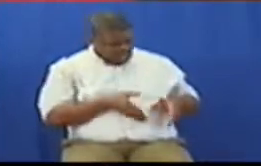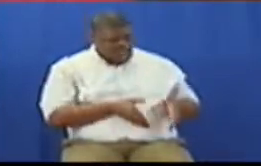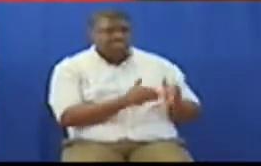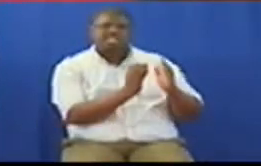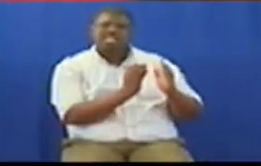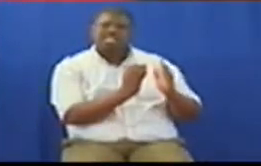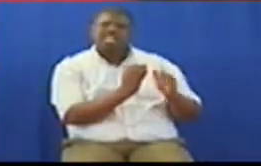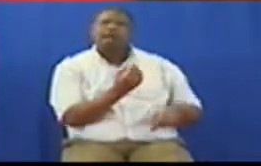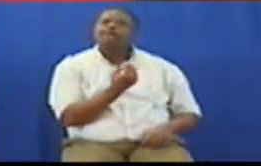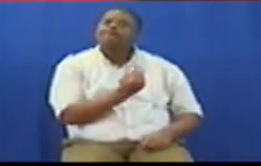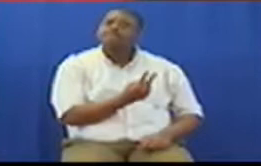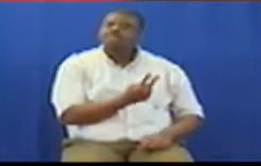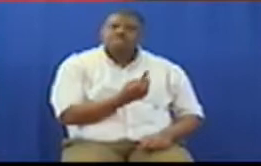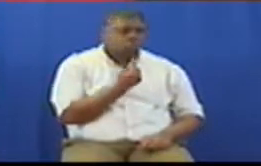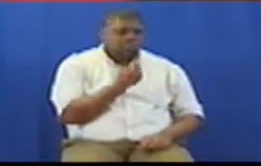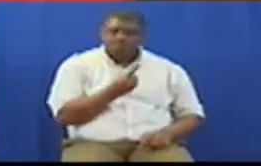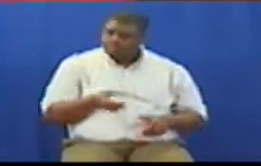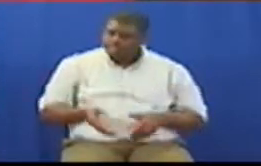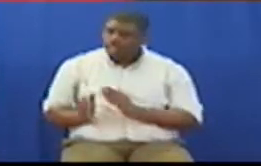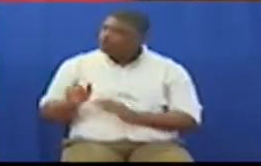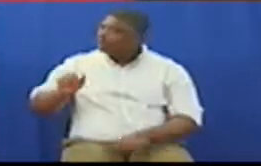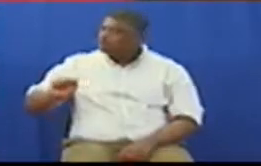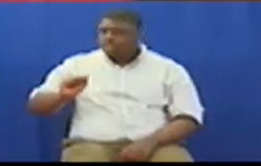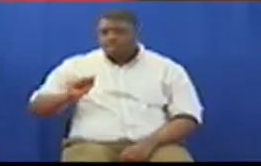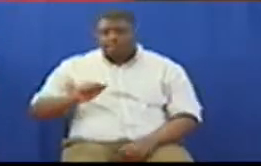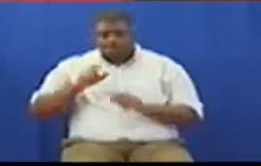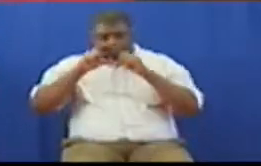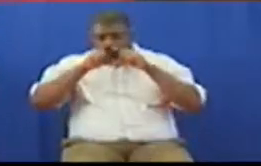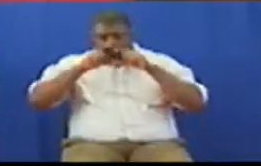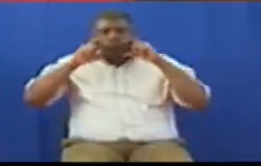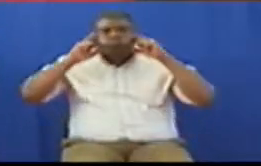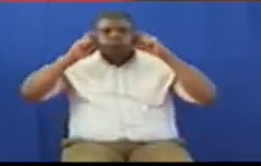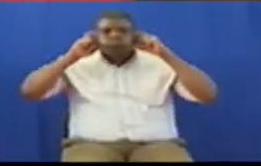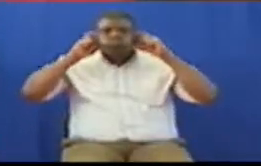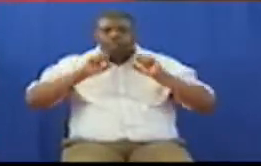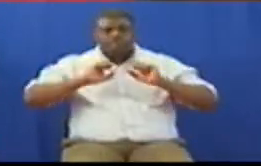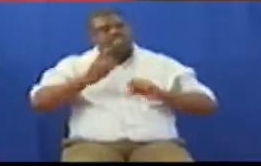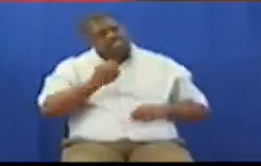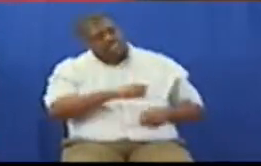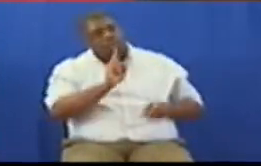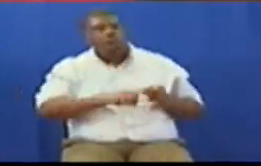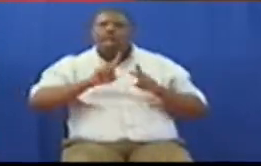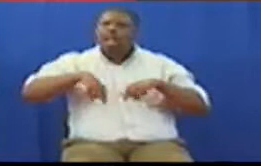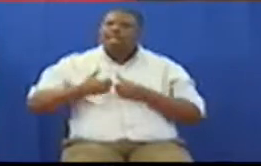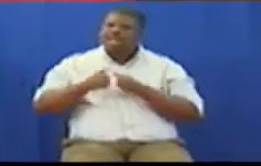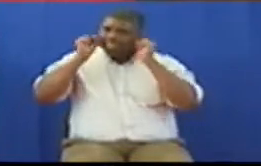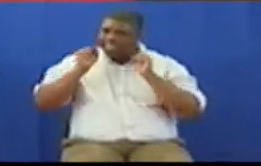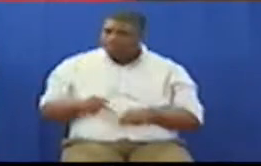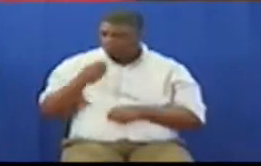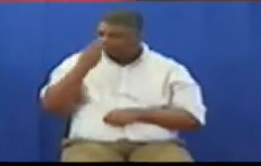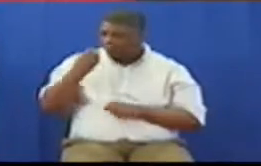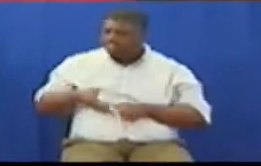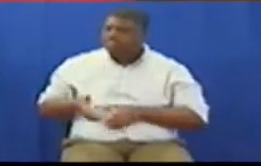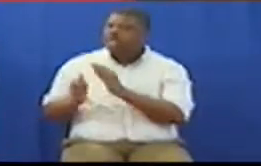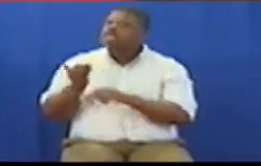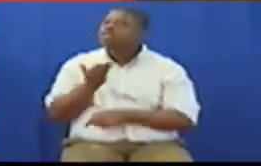Sisemi kwamba tusifanye option A, tuvae maski, ventilators tuzitafute, lakini if hell breaks loose,